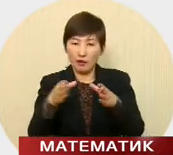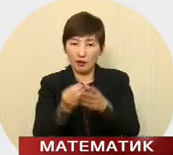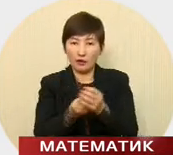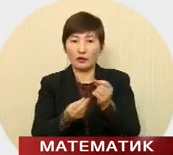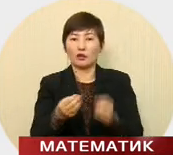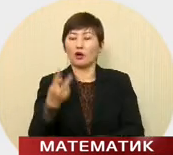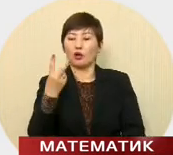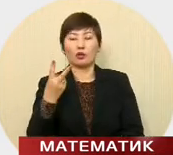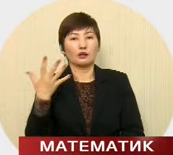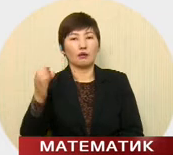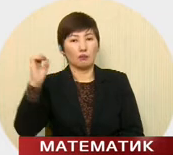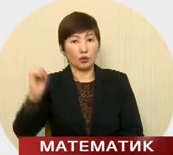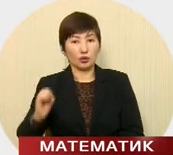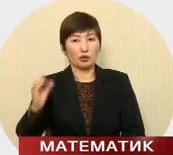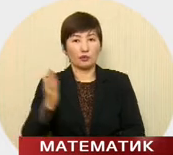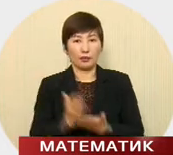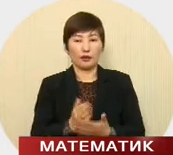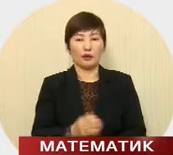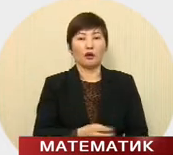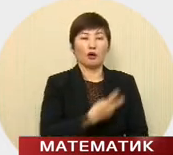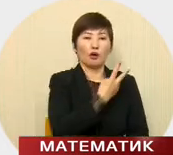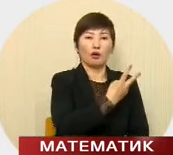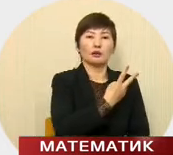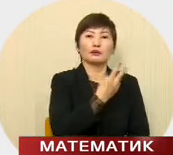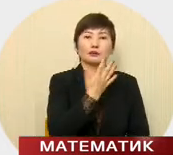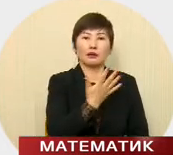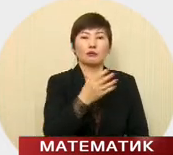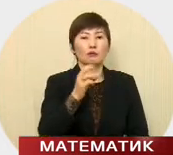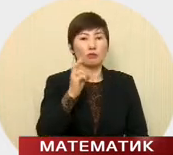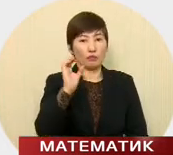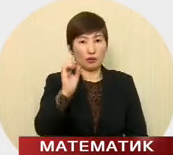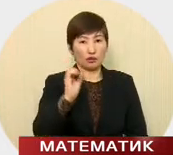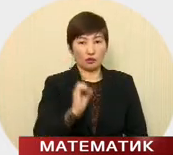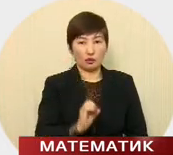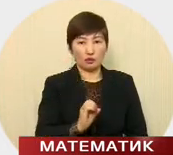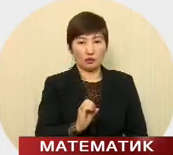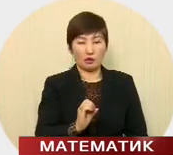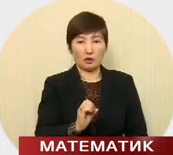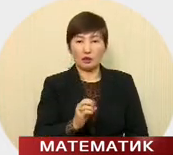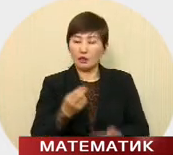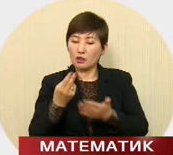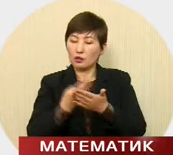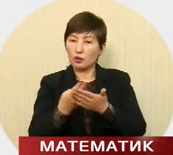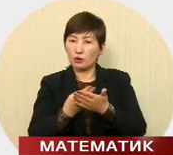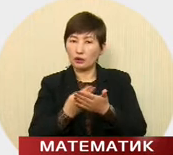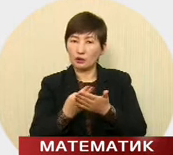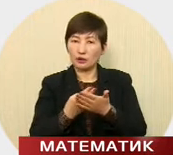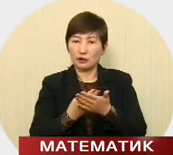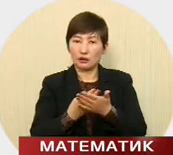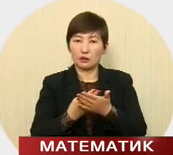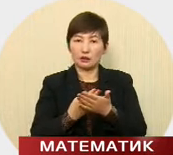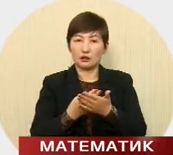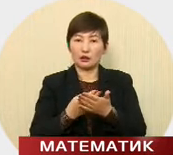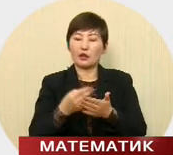мэдчихэе. За тэгвэл 25%-аас бид нар зургийн дугуйланд хичээлэг сурагчдын хувь эзлэх хувь